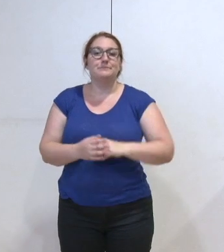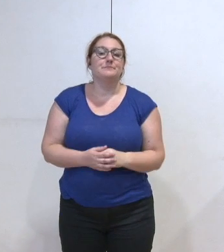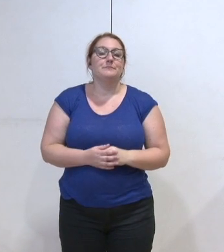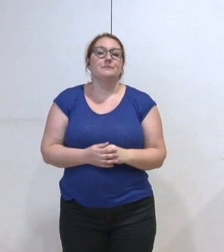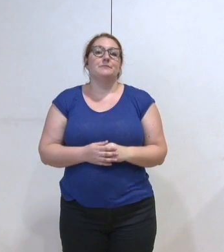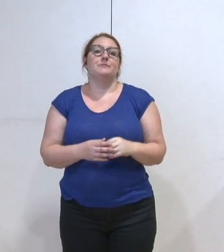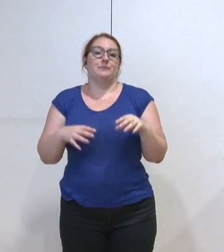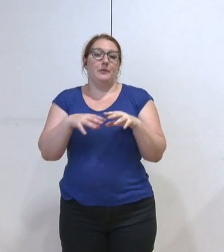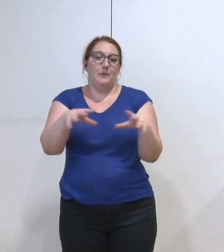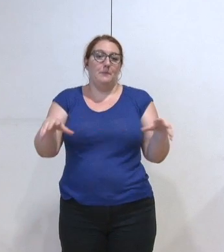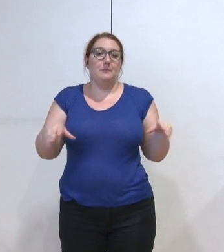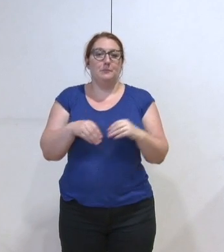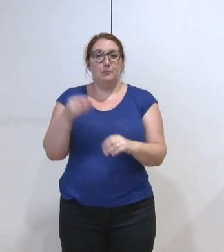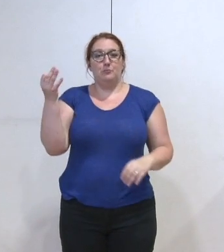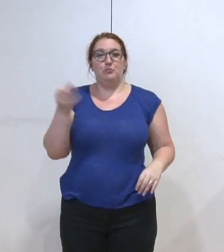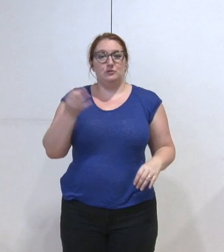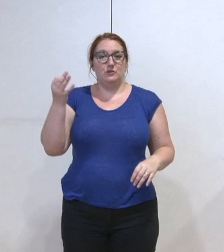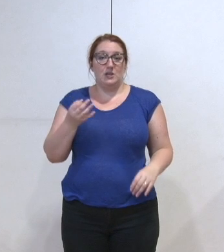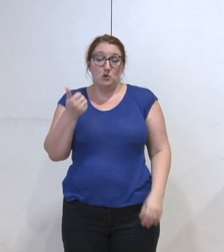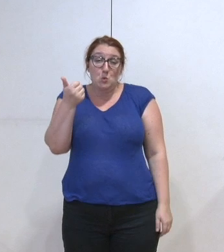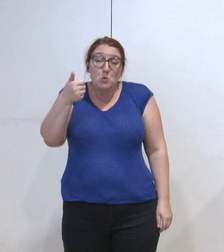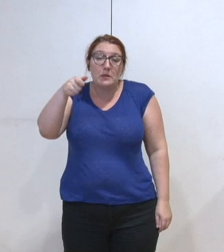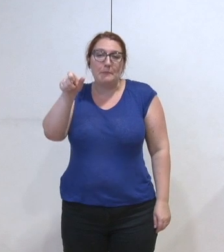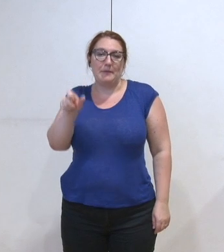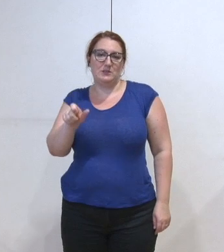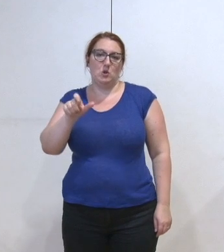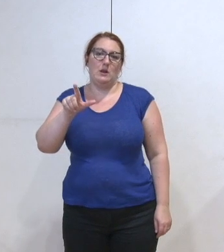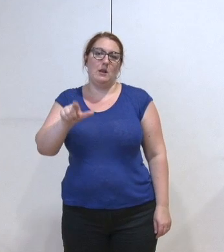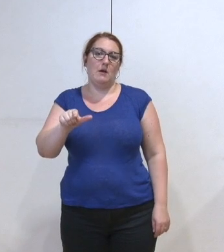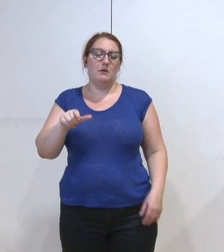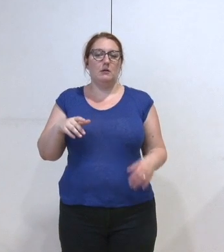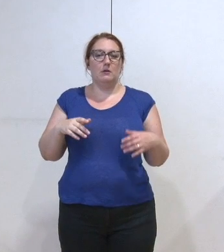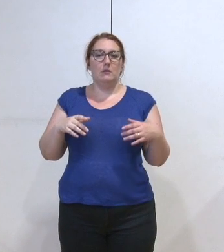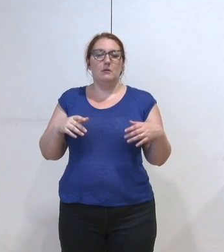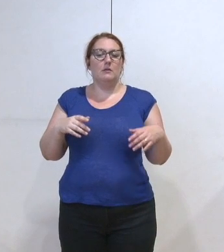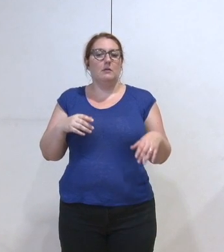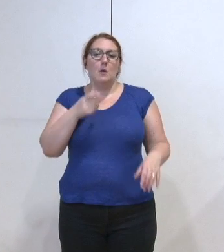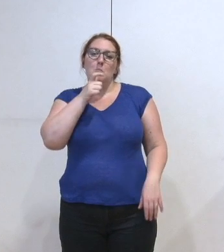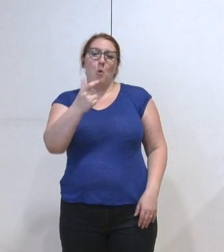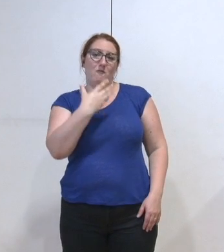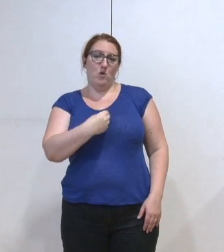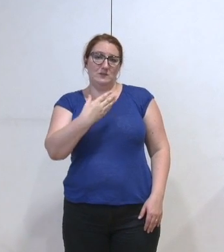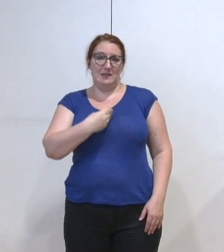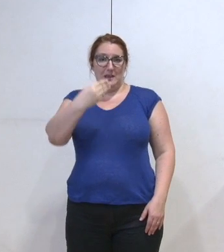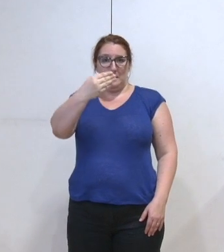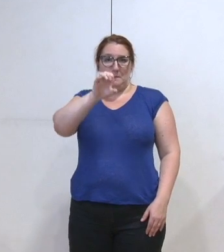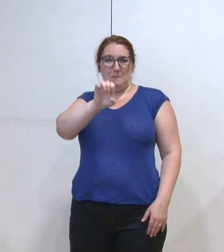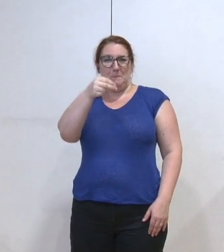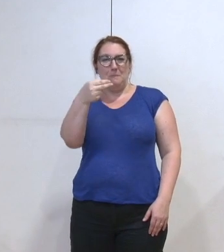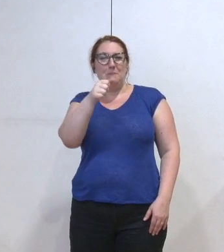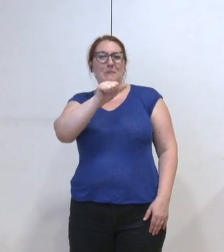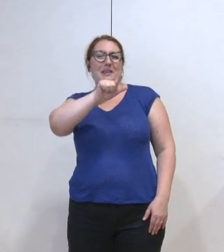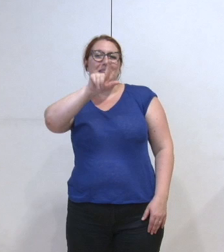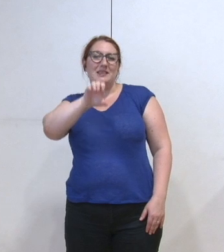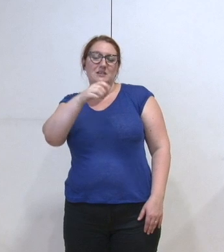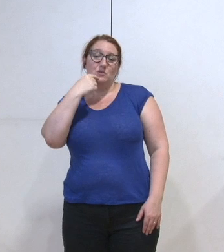des ménages composés d'une seule personne donc un ménage est le terme statistique pour pour composer une brique élémentaire